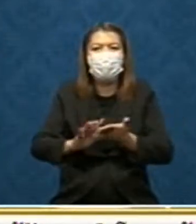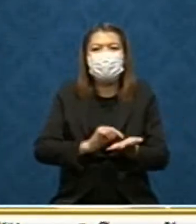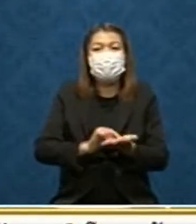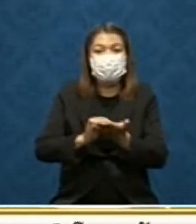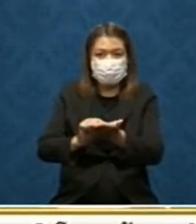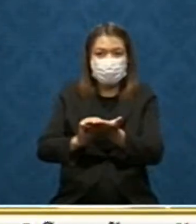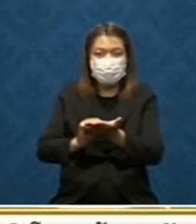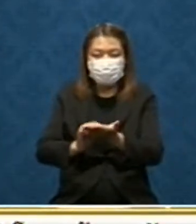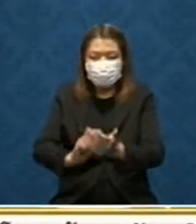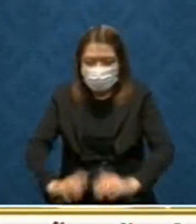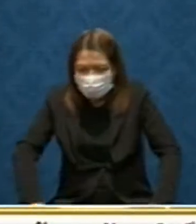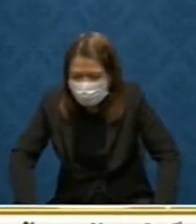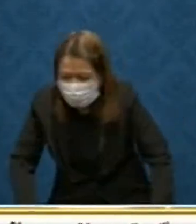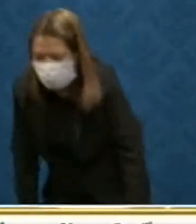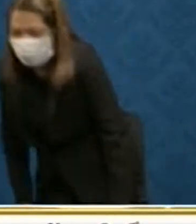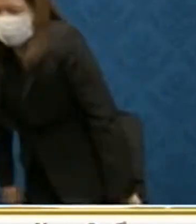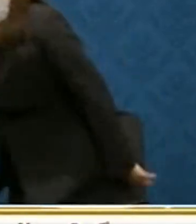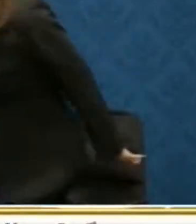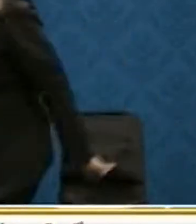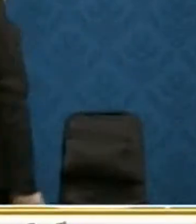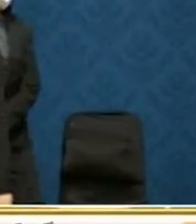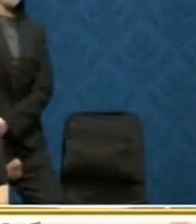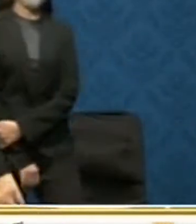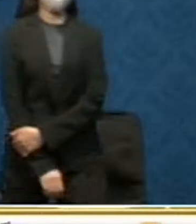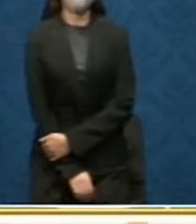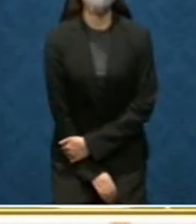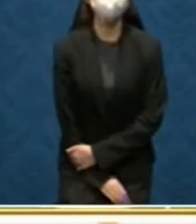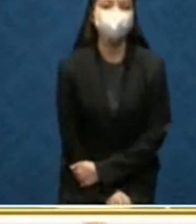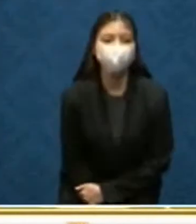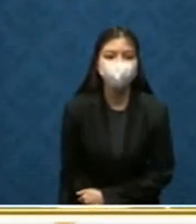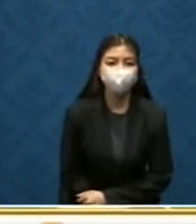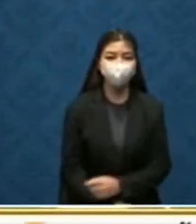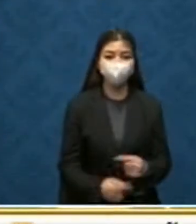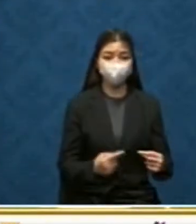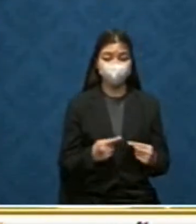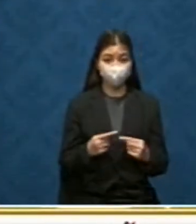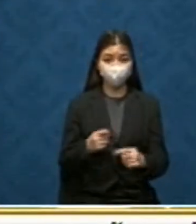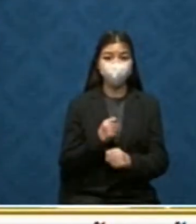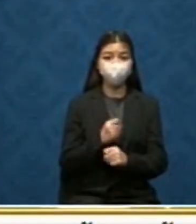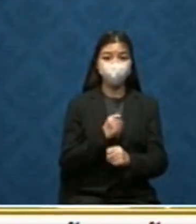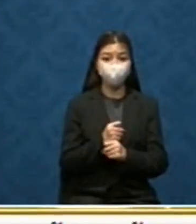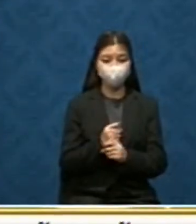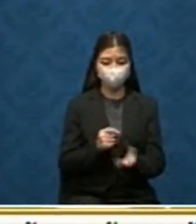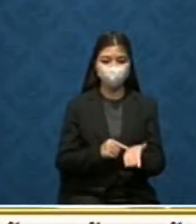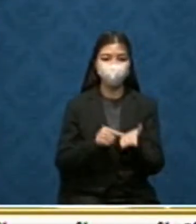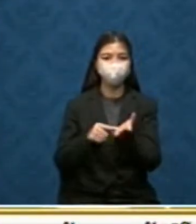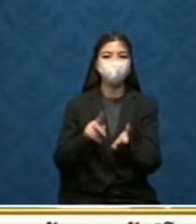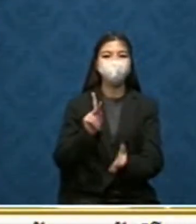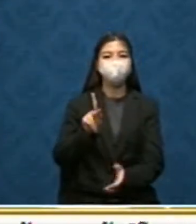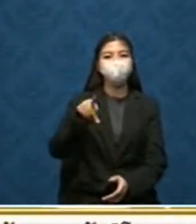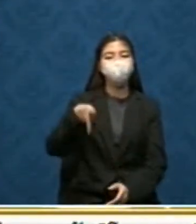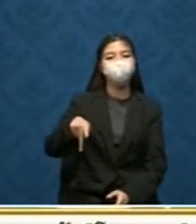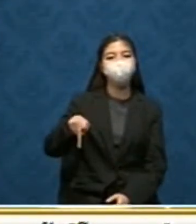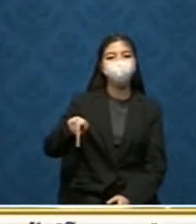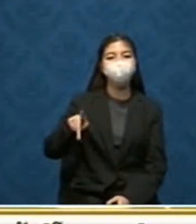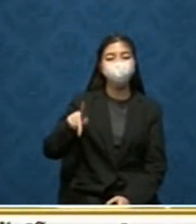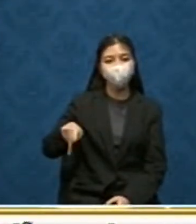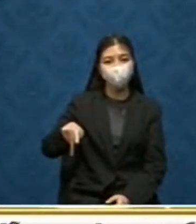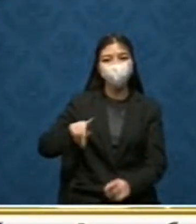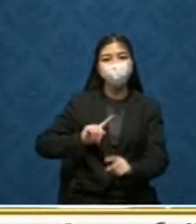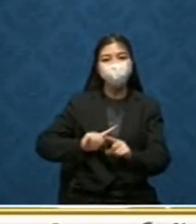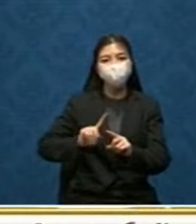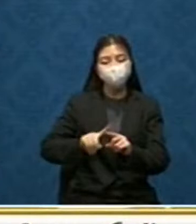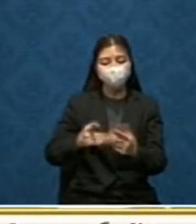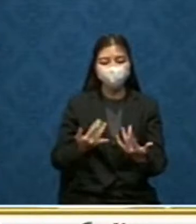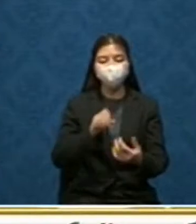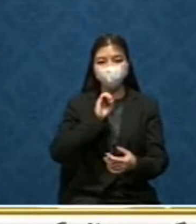เลยเอาไปเลยครับ př.กิ Weekly ยฟงอยู่ไปยư้นที่ก่พอ P. เลยนี่คุบอกวชา